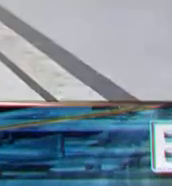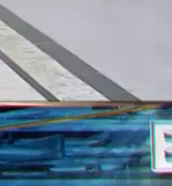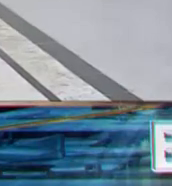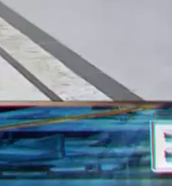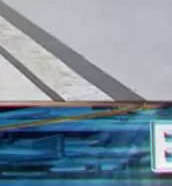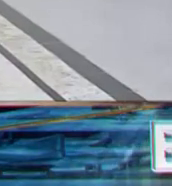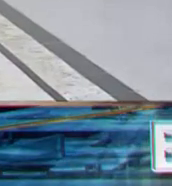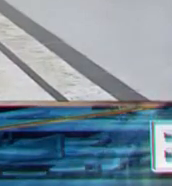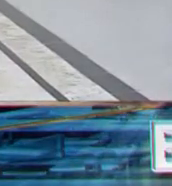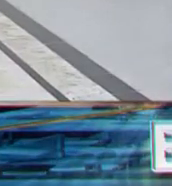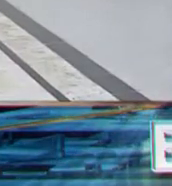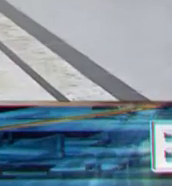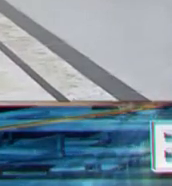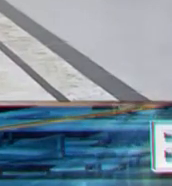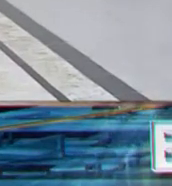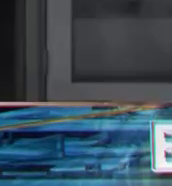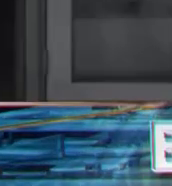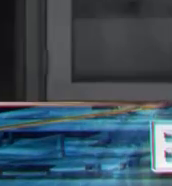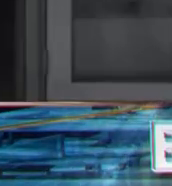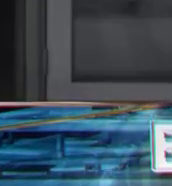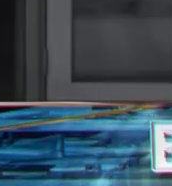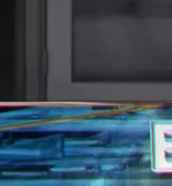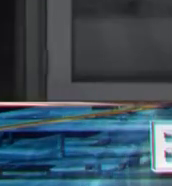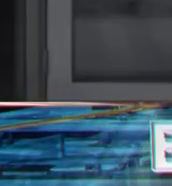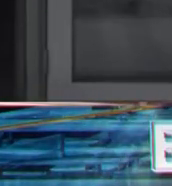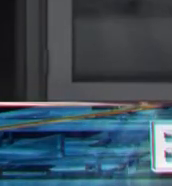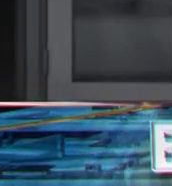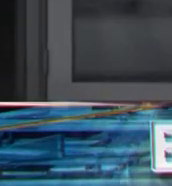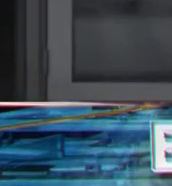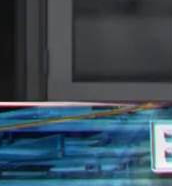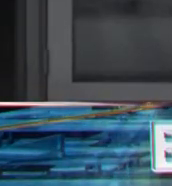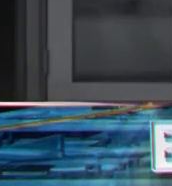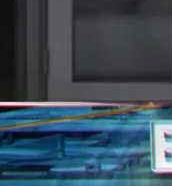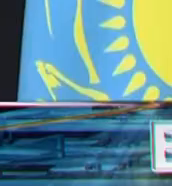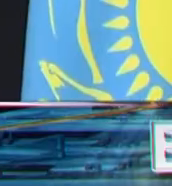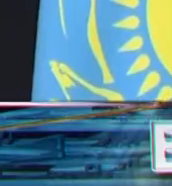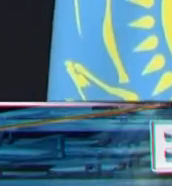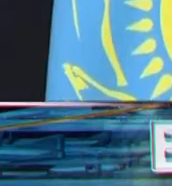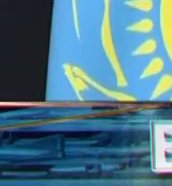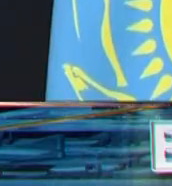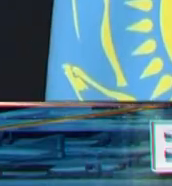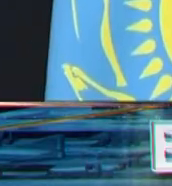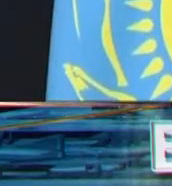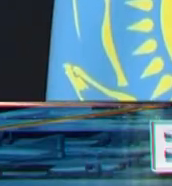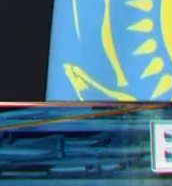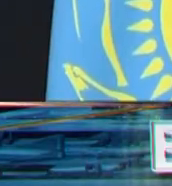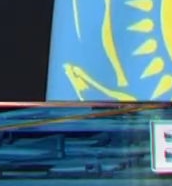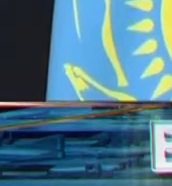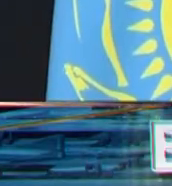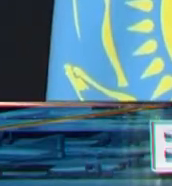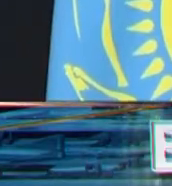Праймериз, партияшілік бәсекелестік. Бүгін Алматы облысына Нұр Отан партиясы төрағасының бірінші орынбасары Бауыржан Байбек